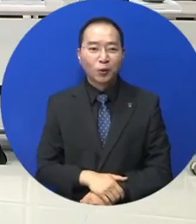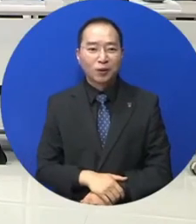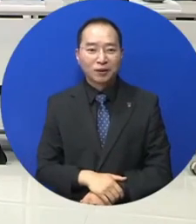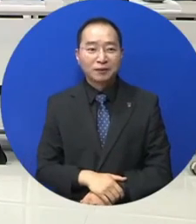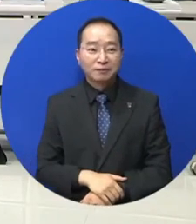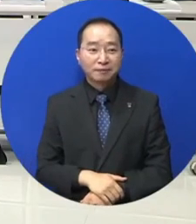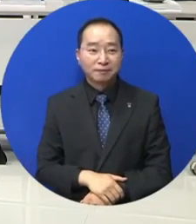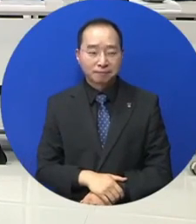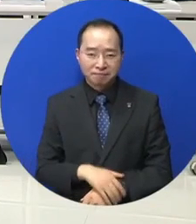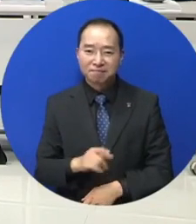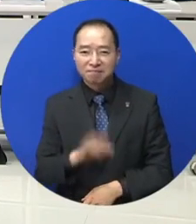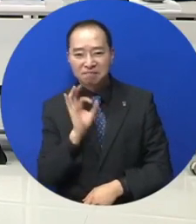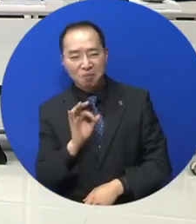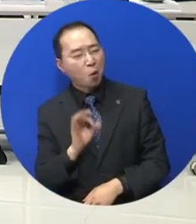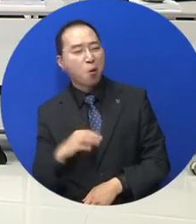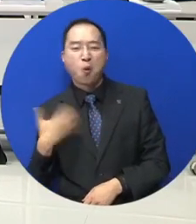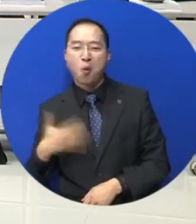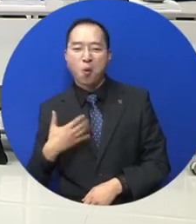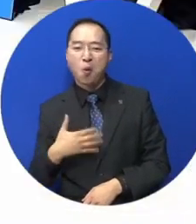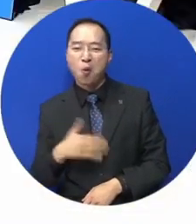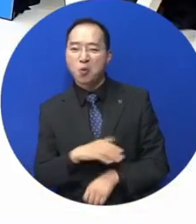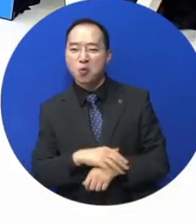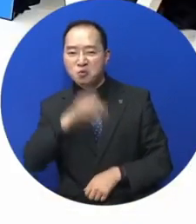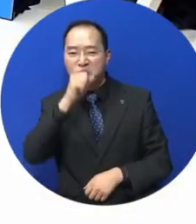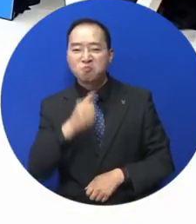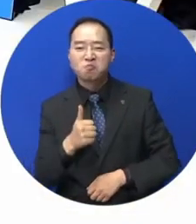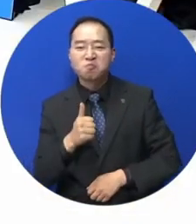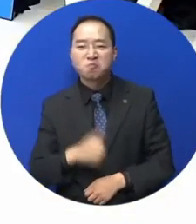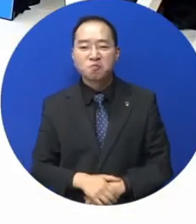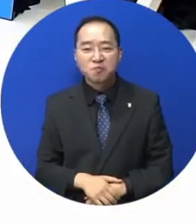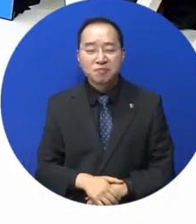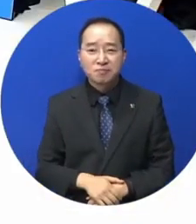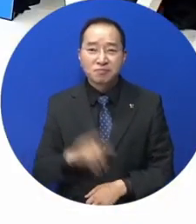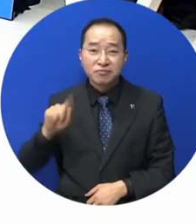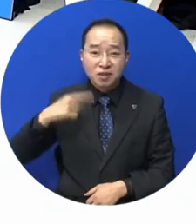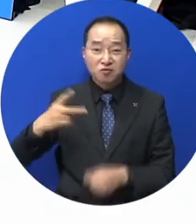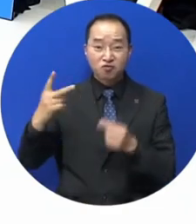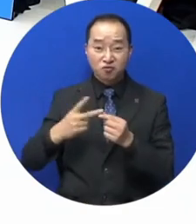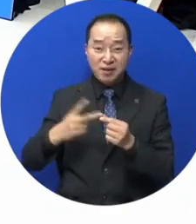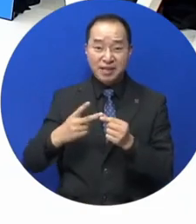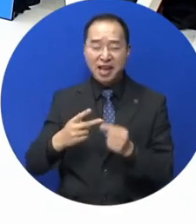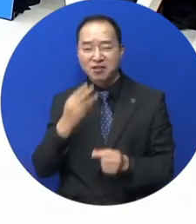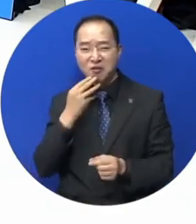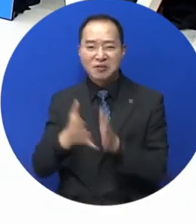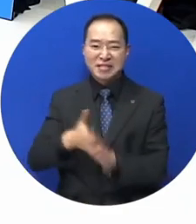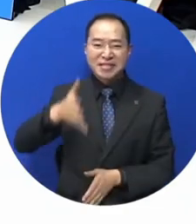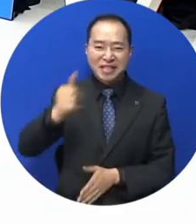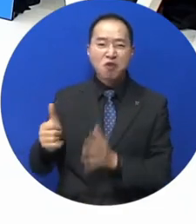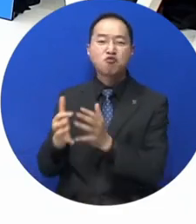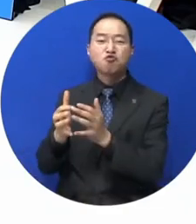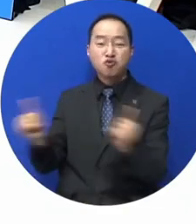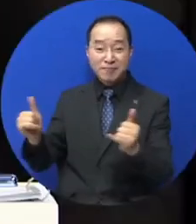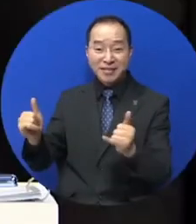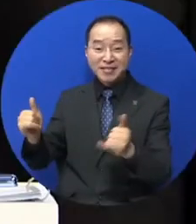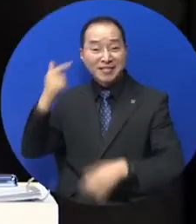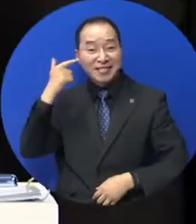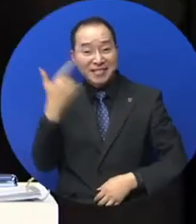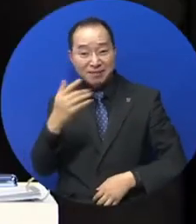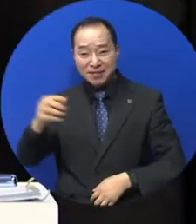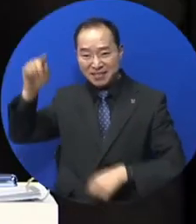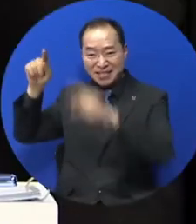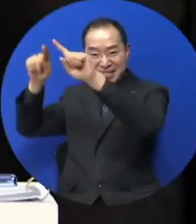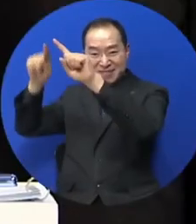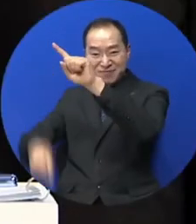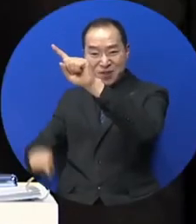일단은 좀 든든하다는 생각이 드는데요. 든든하다는 생각이 좀 듭니다. 자, 두 번째 이제 서울시장 국민 질문 이어가겠습니다. 자,